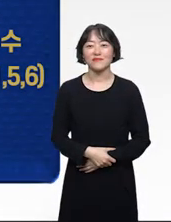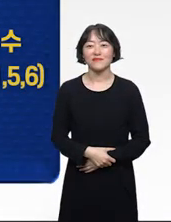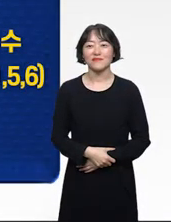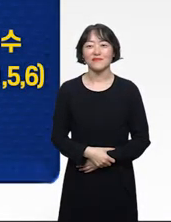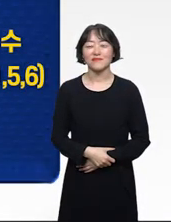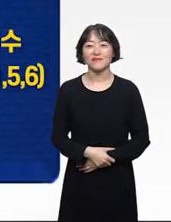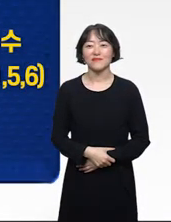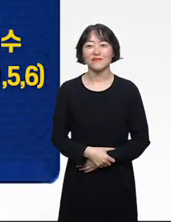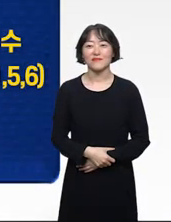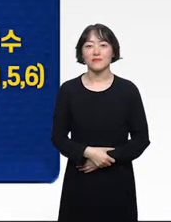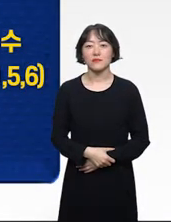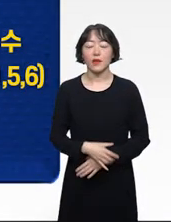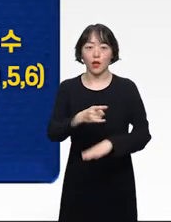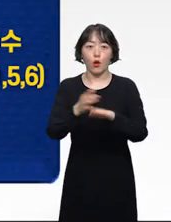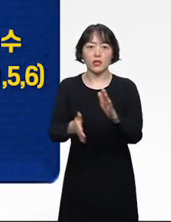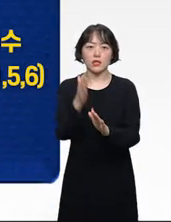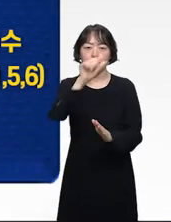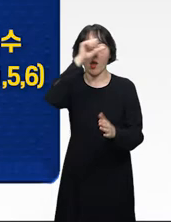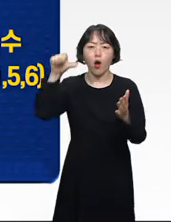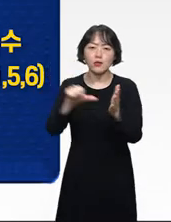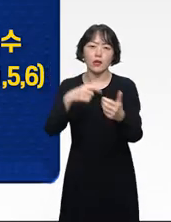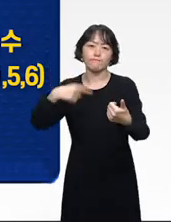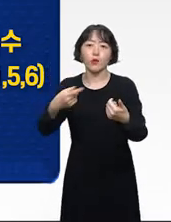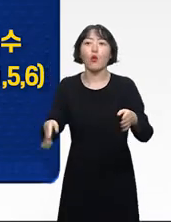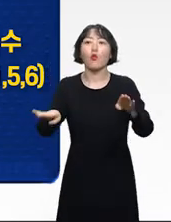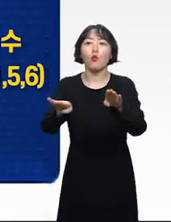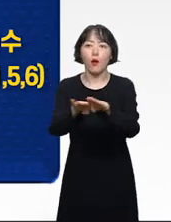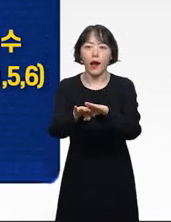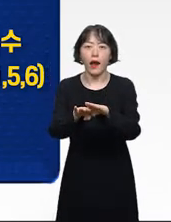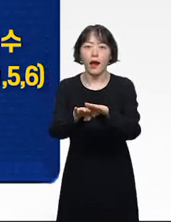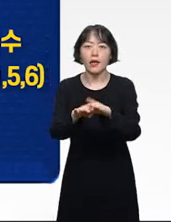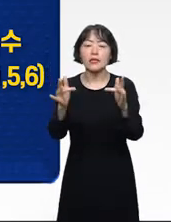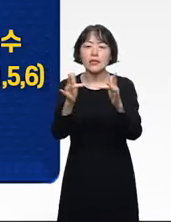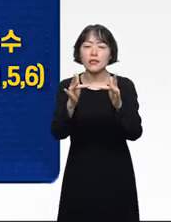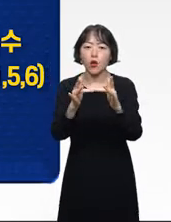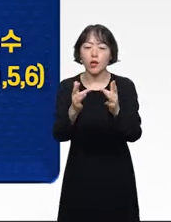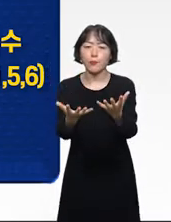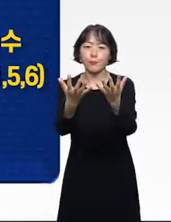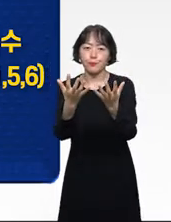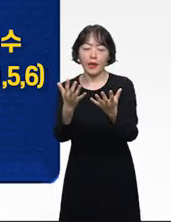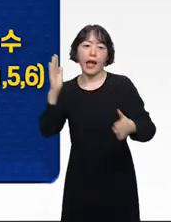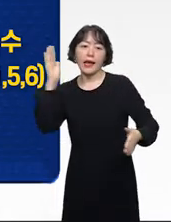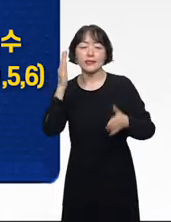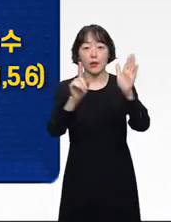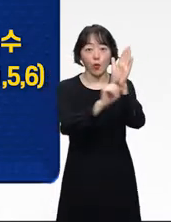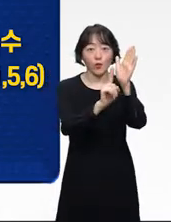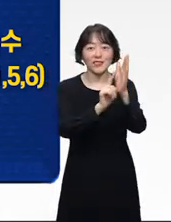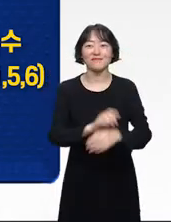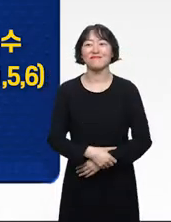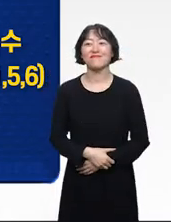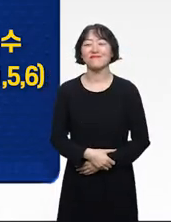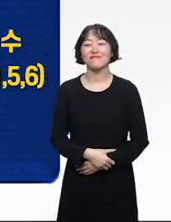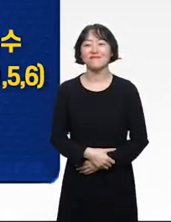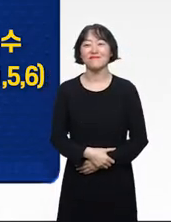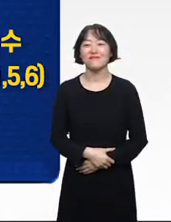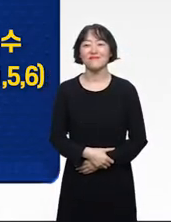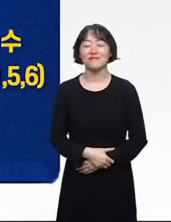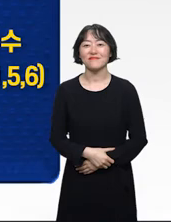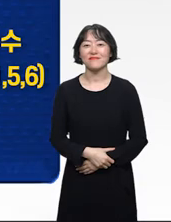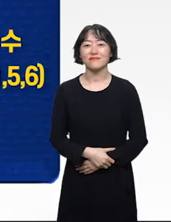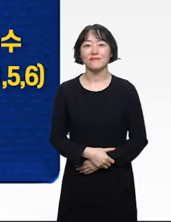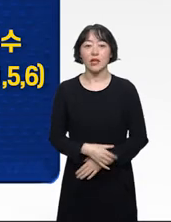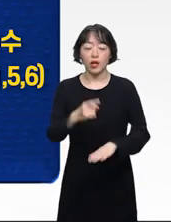의왕시 평생학습관에서 평생대학 비대면 교육에 참여할 수강생을 모집합니다. 의왕시민 및 의왕시